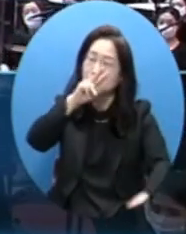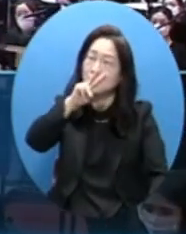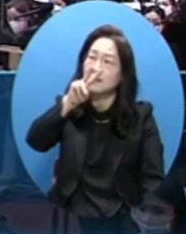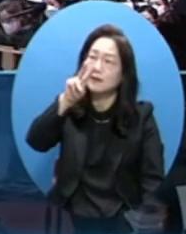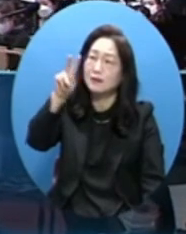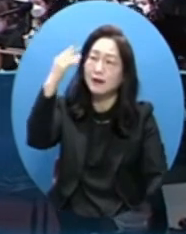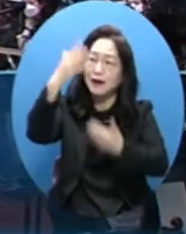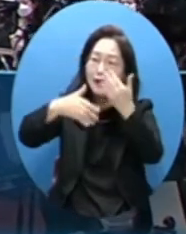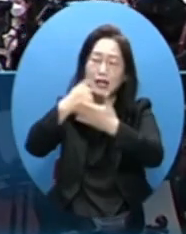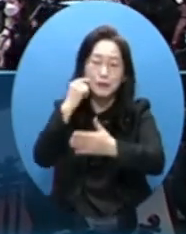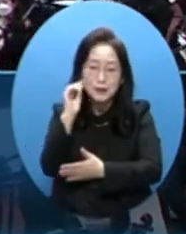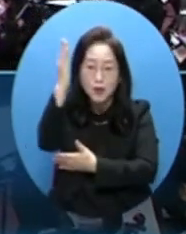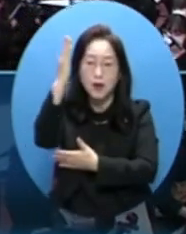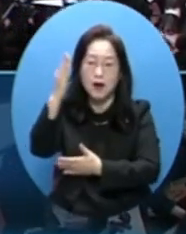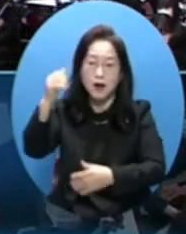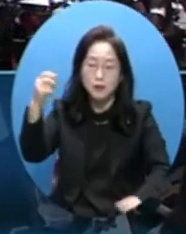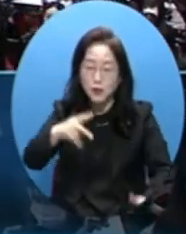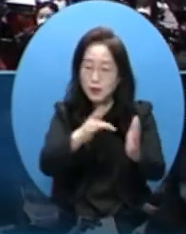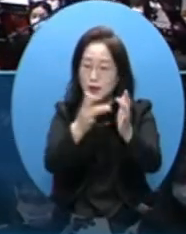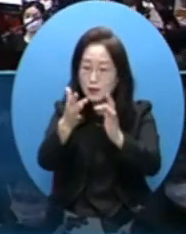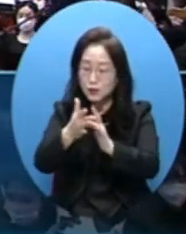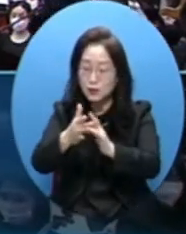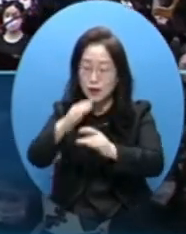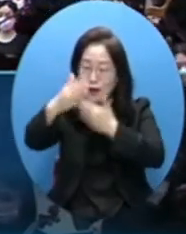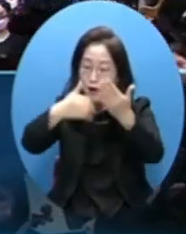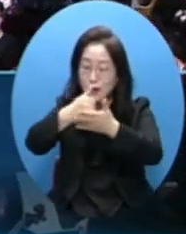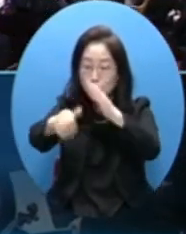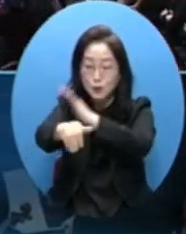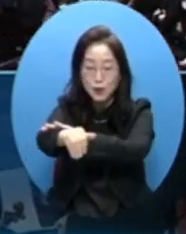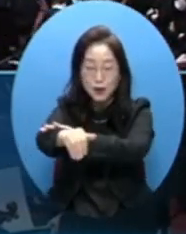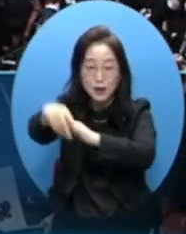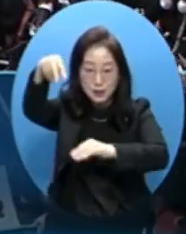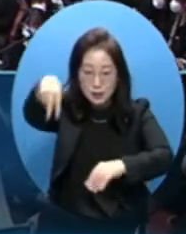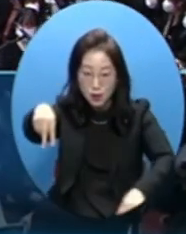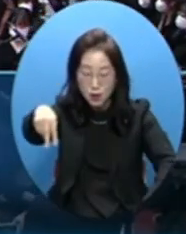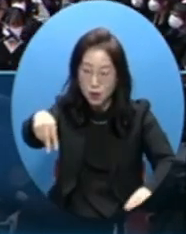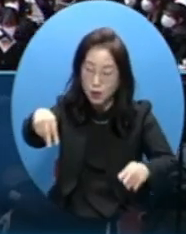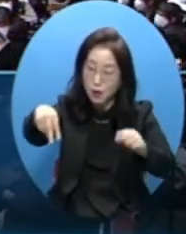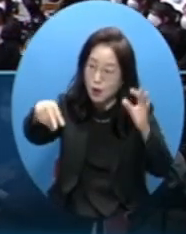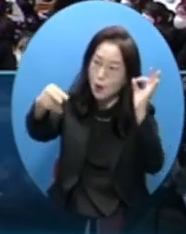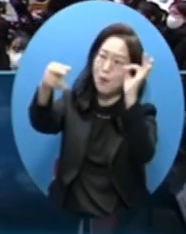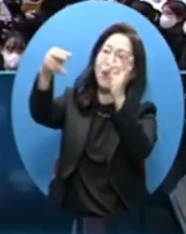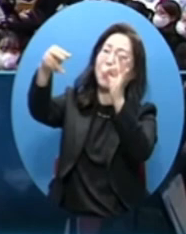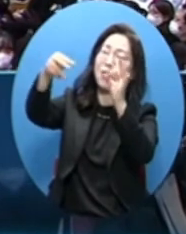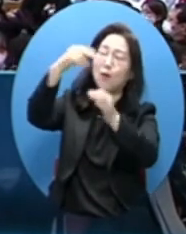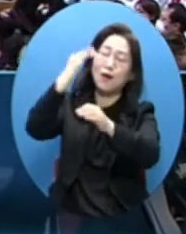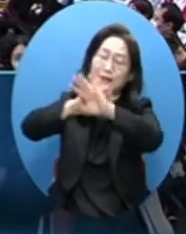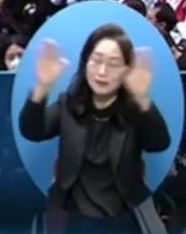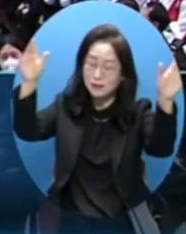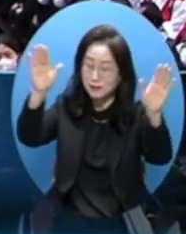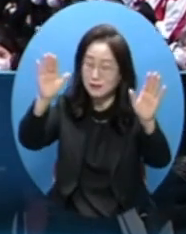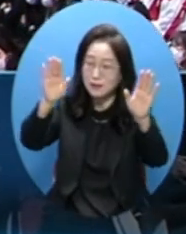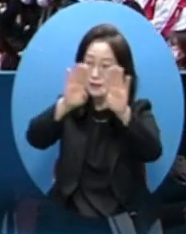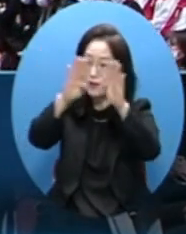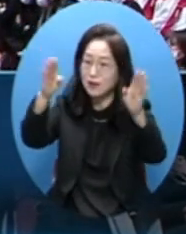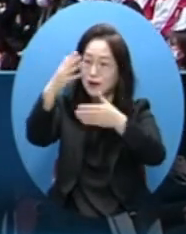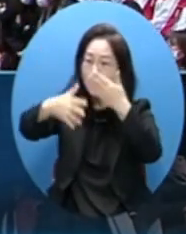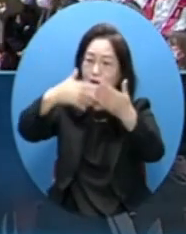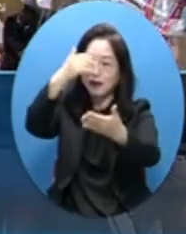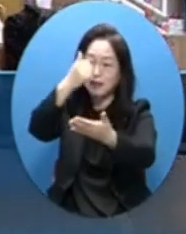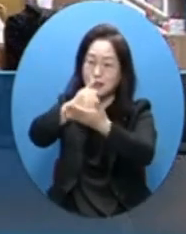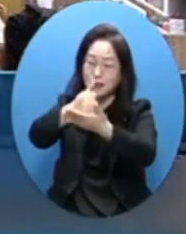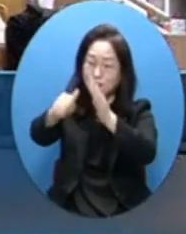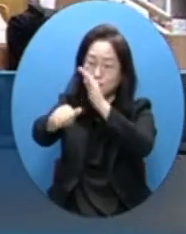하나님의 영광과 및 예수께서 하나님 우편에 서신 것을 보고 말하되 보라 하늘이 열리고 인자가 하나님 우편에 서신